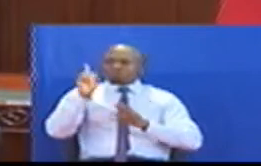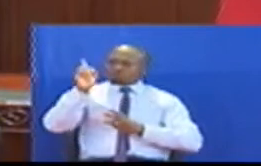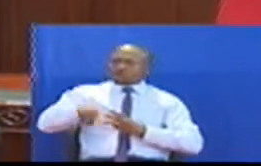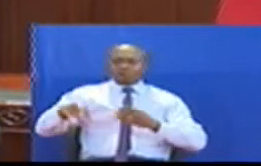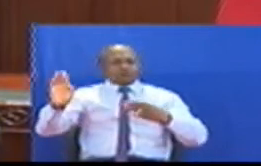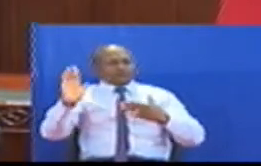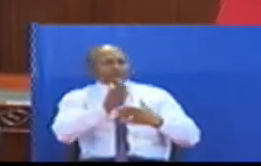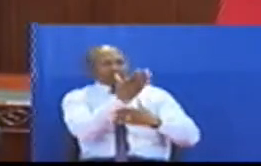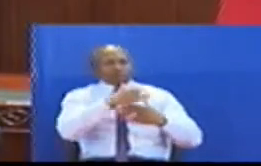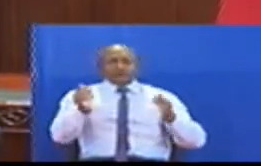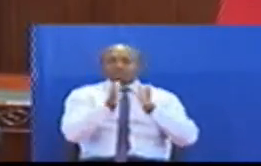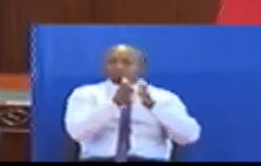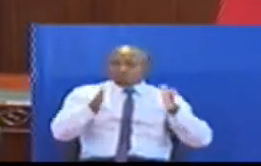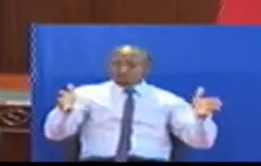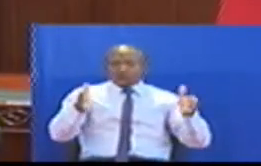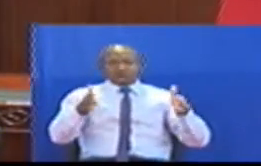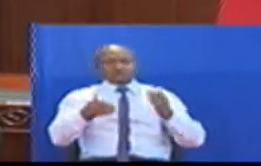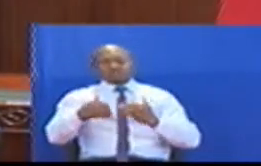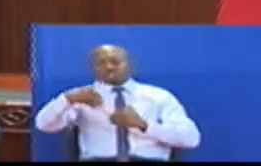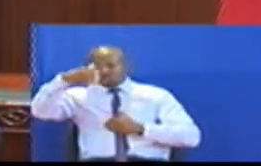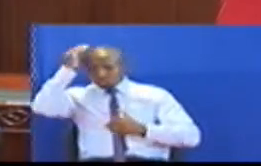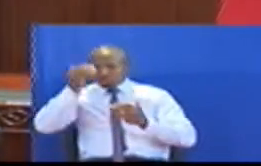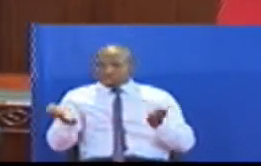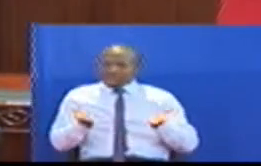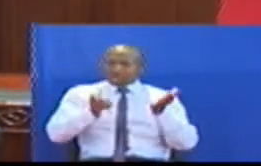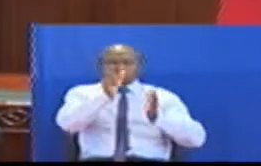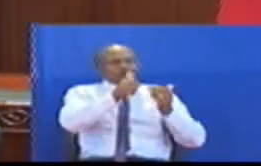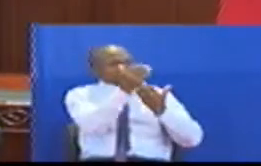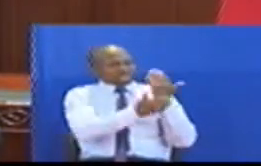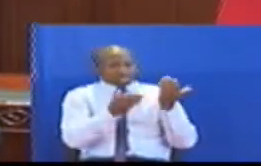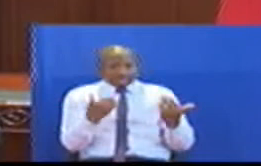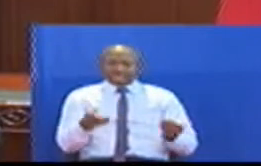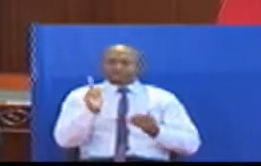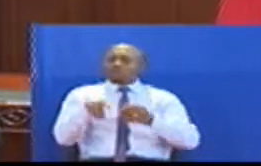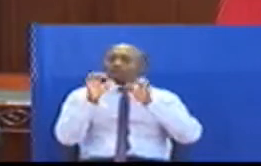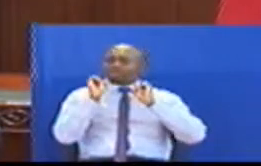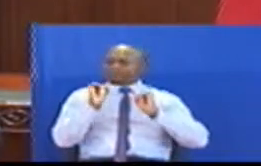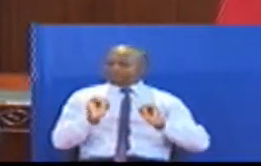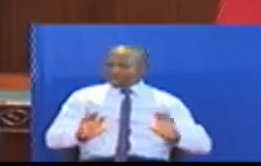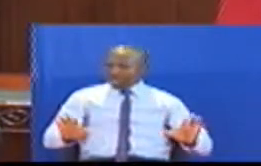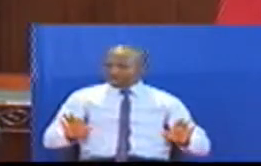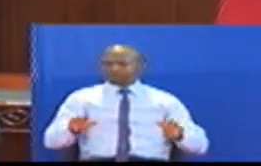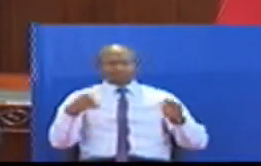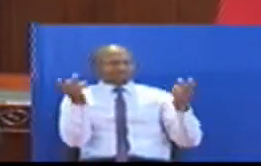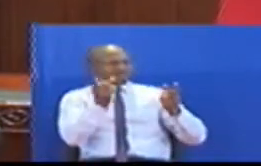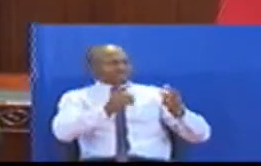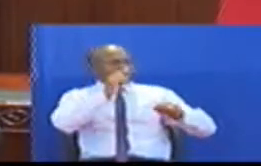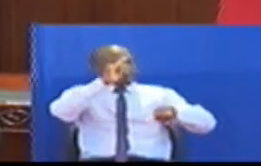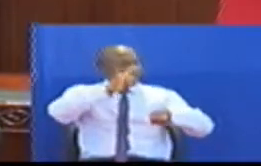ukarabati mkubwa sana kwa chumba cha chuo cha maendeleo ya wananchi, kimekuwa kipya cha kisasa. Kwa mara ya kwanza